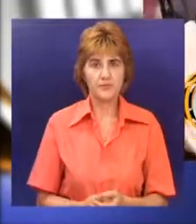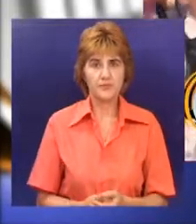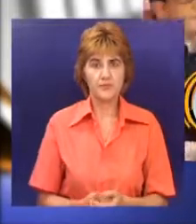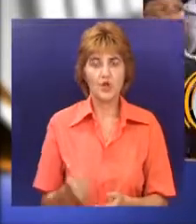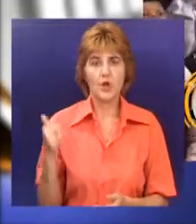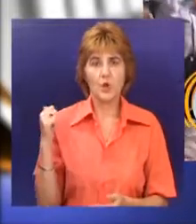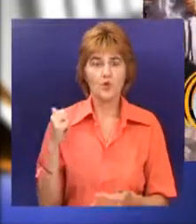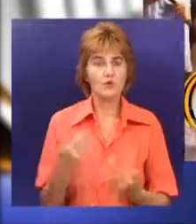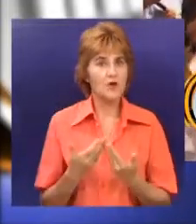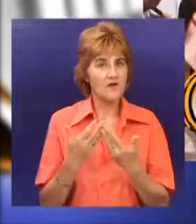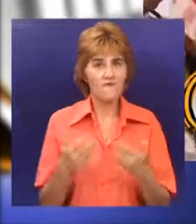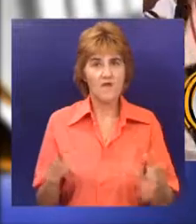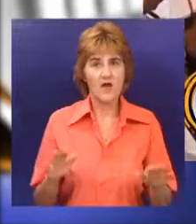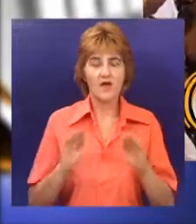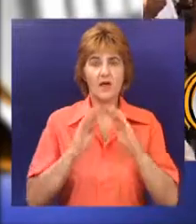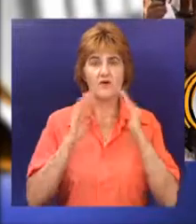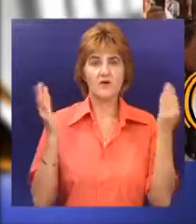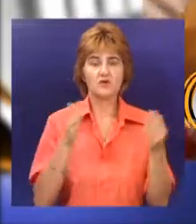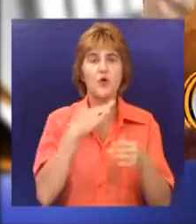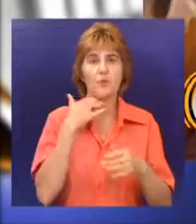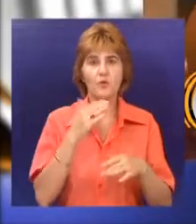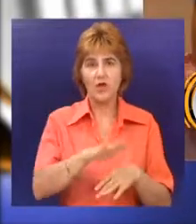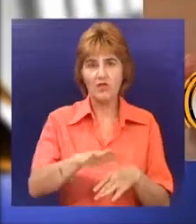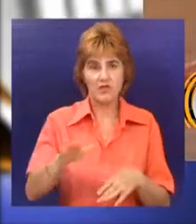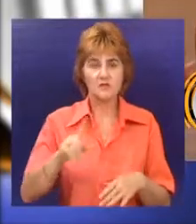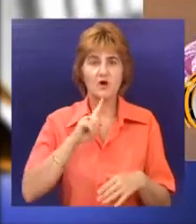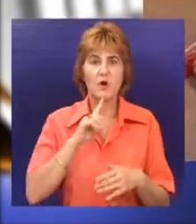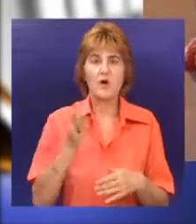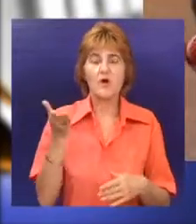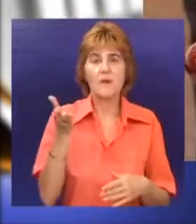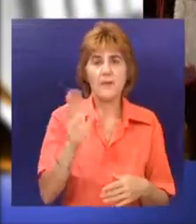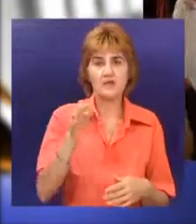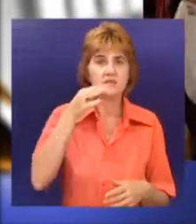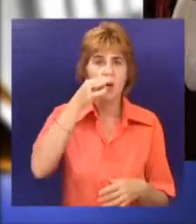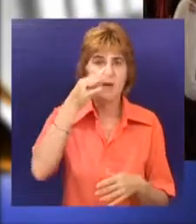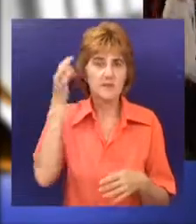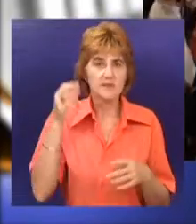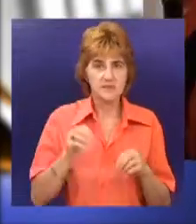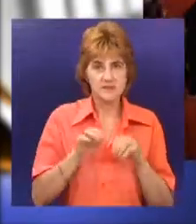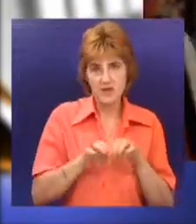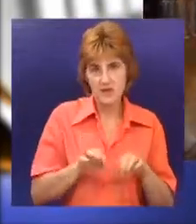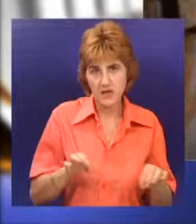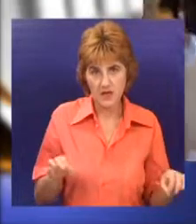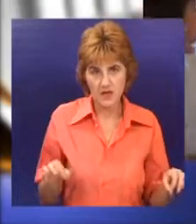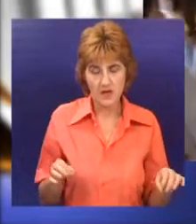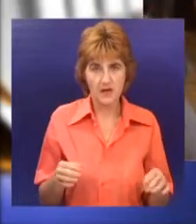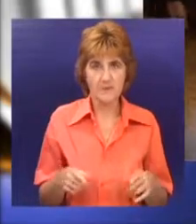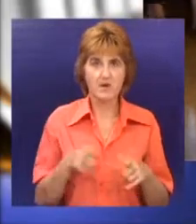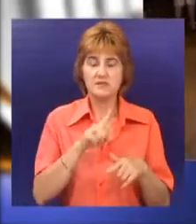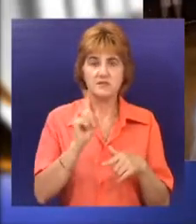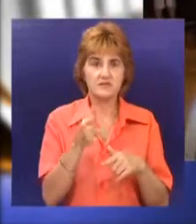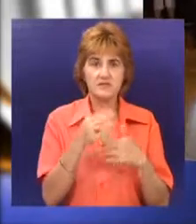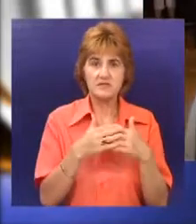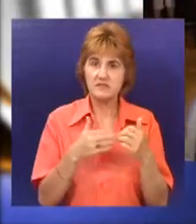Juče je velika vešnica gradske kuće bila prepuna dece koja su se gradonačelniku predstavila sa pesmama i igrama iz svoga kraja. Učesnici